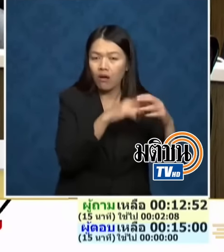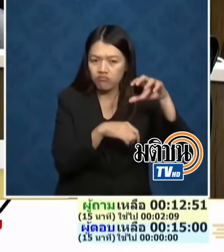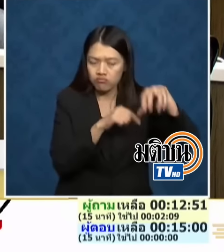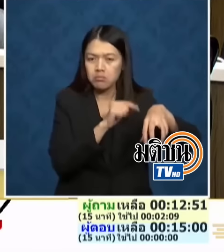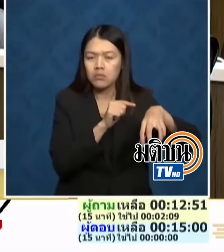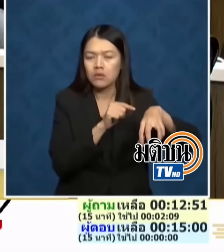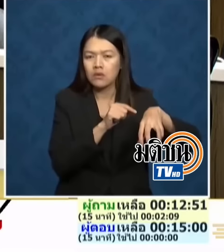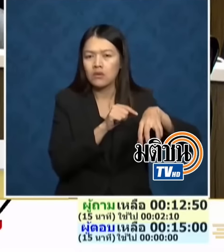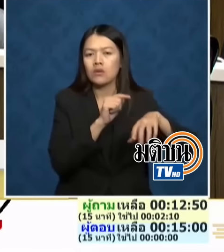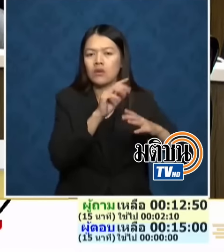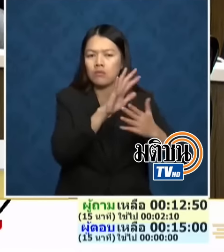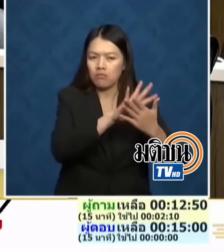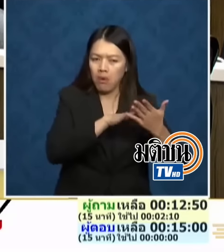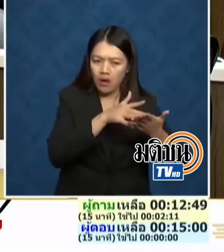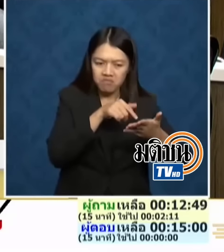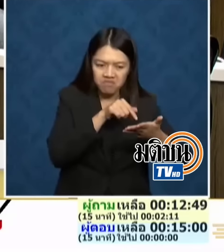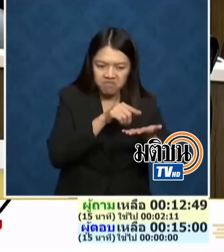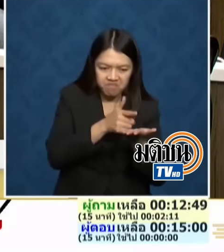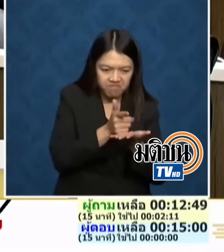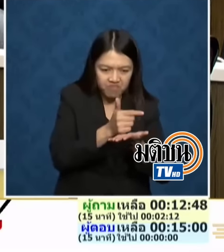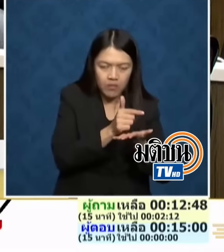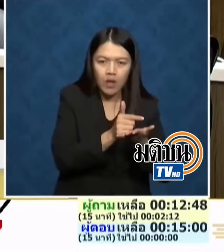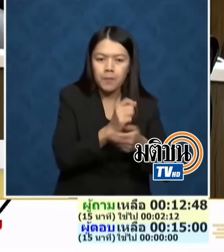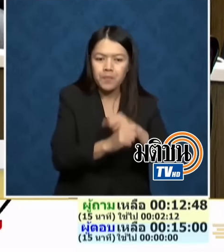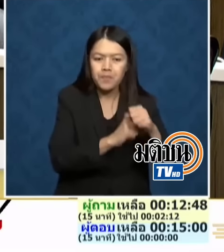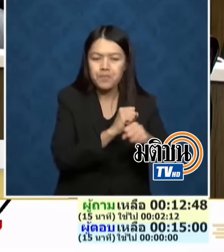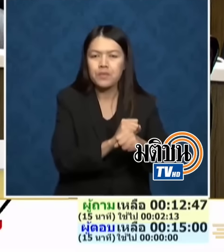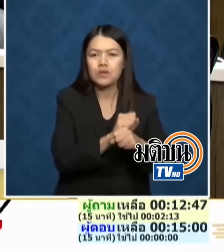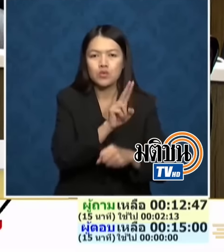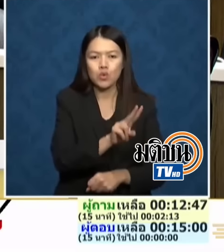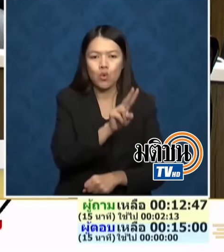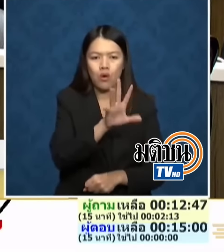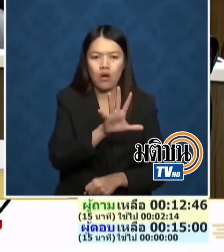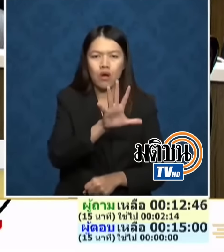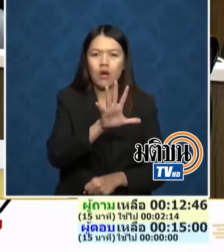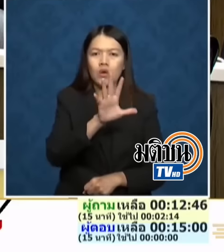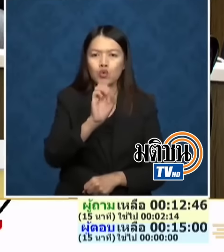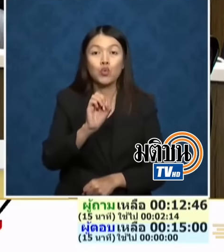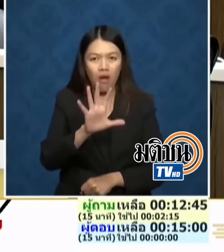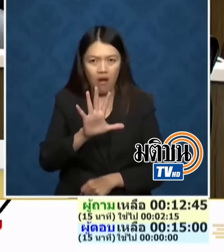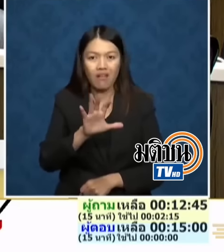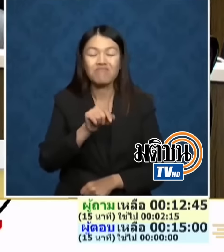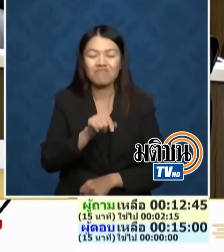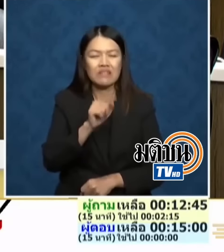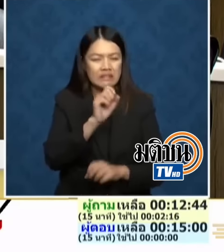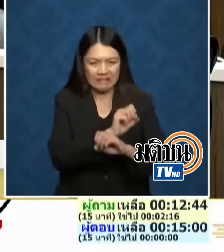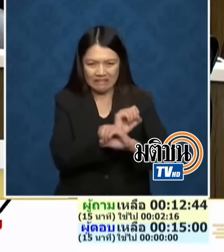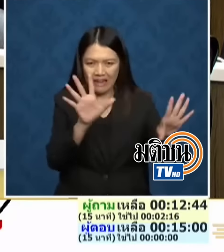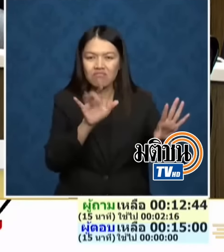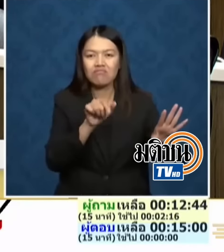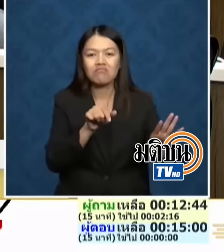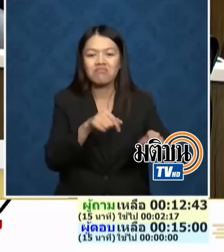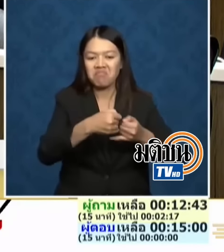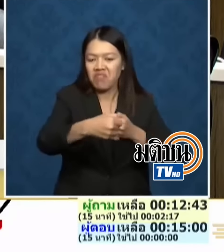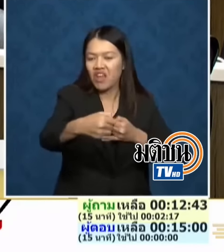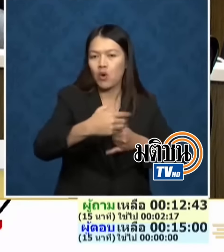กิศิธิกาแผนที่แบทายกิศิธิกาเมื่อ พอlever arts. 2505เป็ทชัดเจณและถูต้อง่าเป